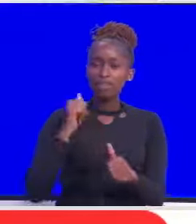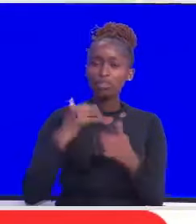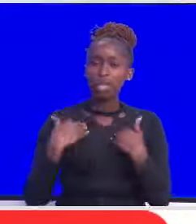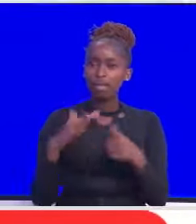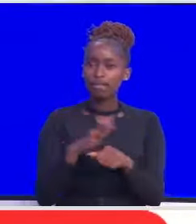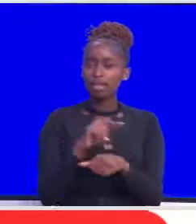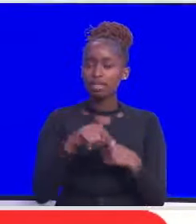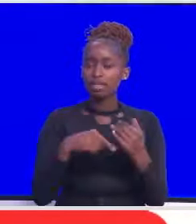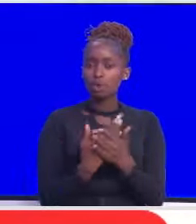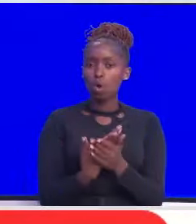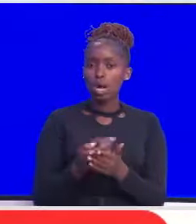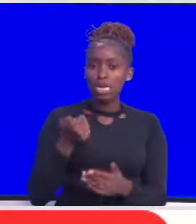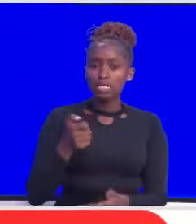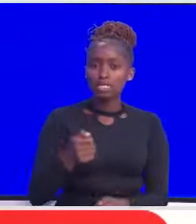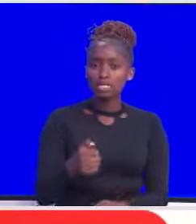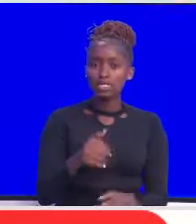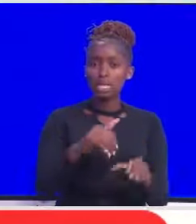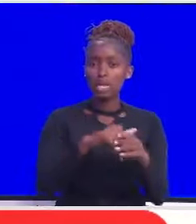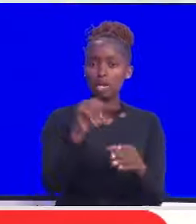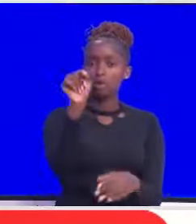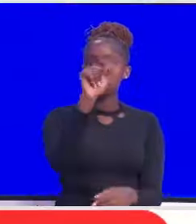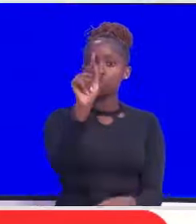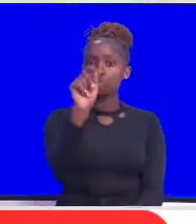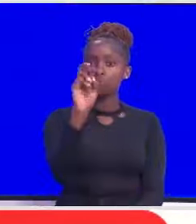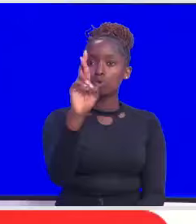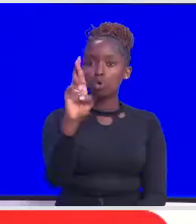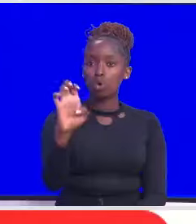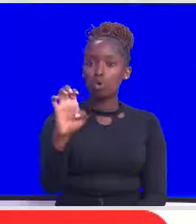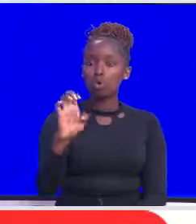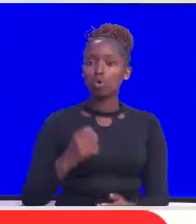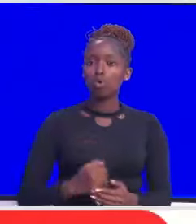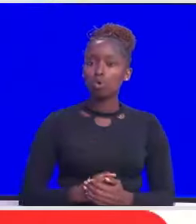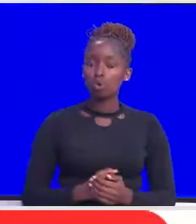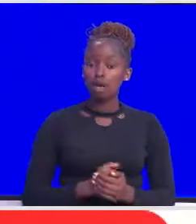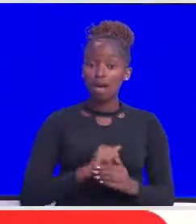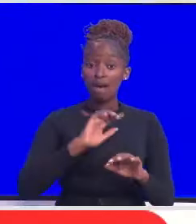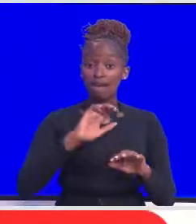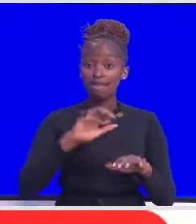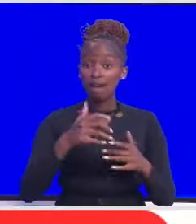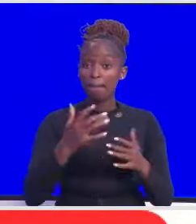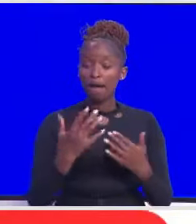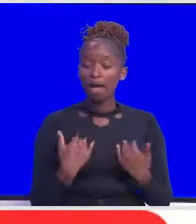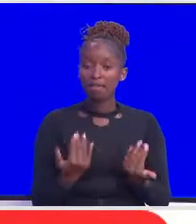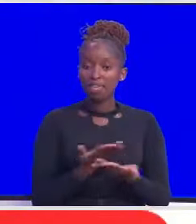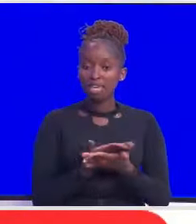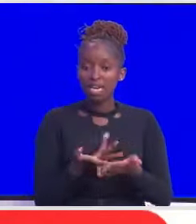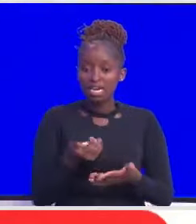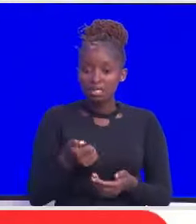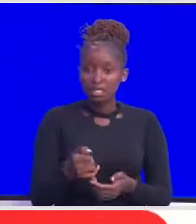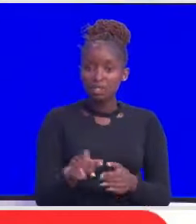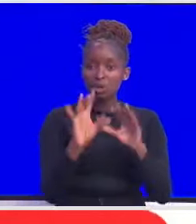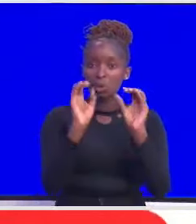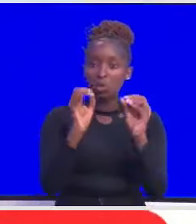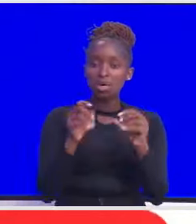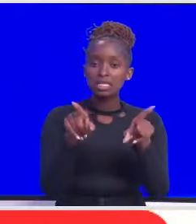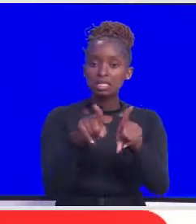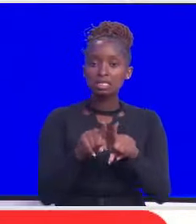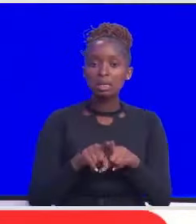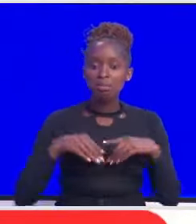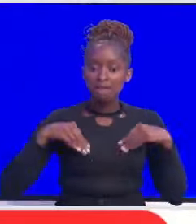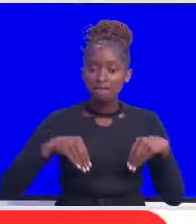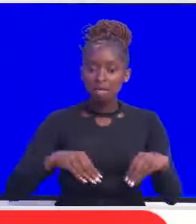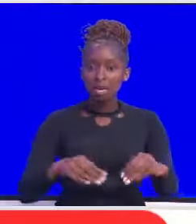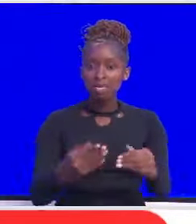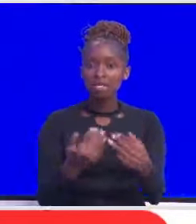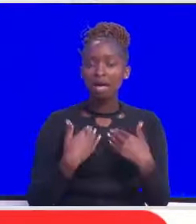Tununue. Wakati sasa mfua imenyesha, wakulima wamekosa begu, fertilizer diyo hiyo haipatikani kwa